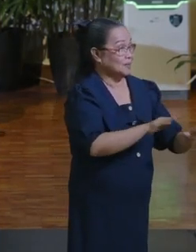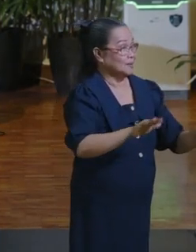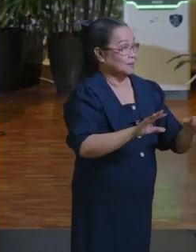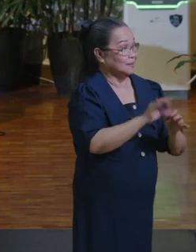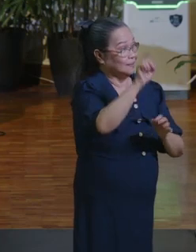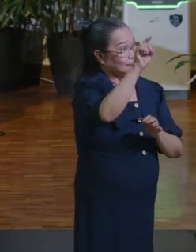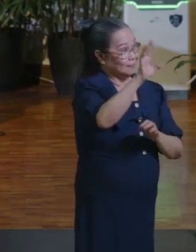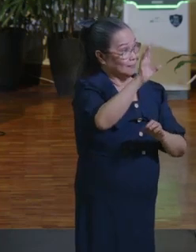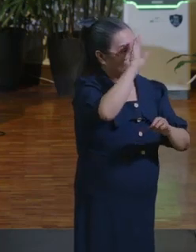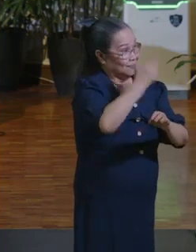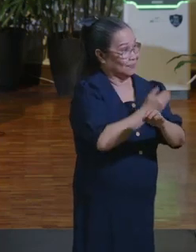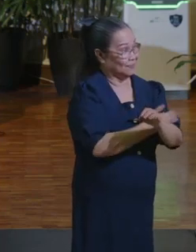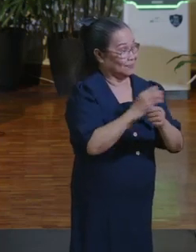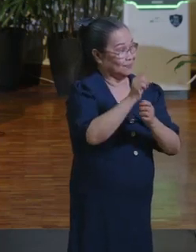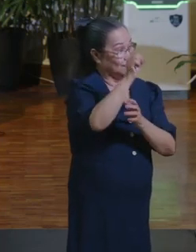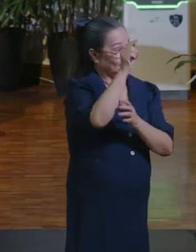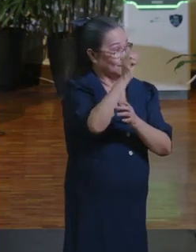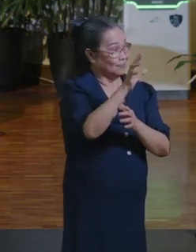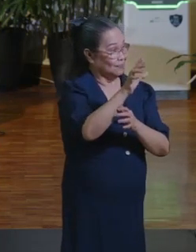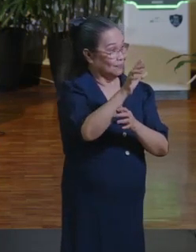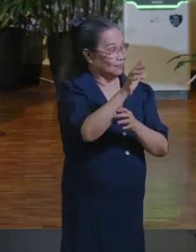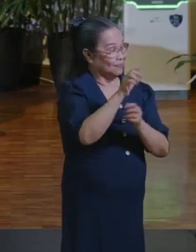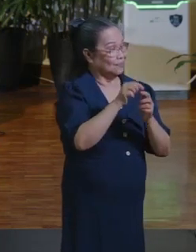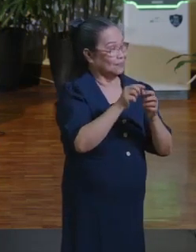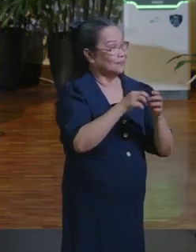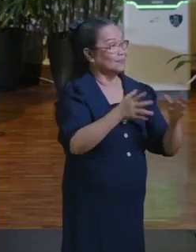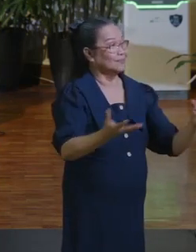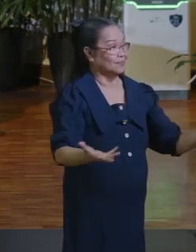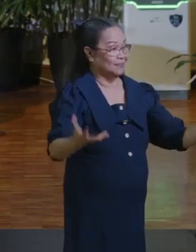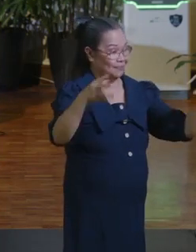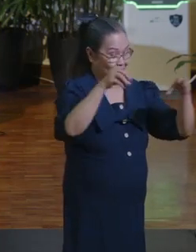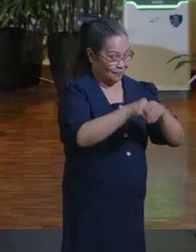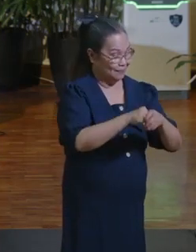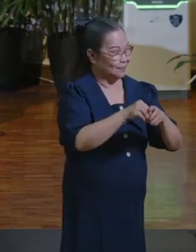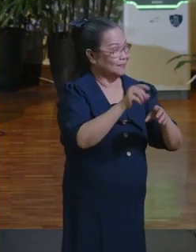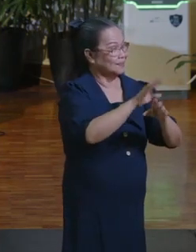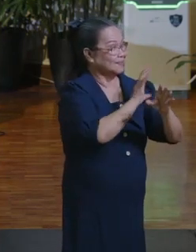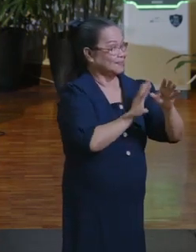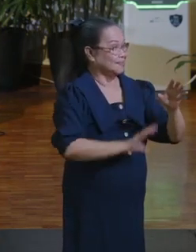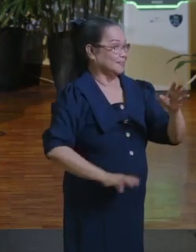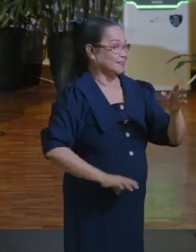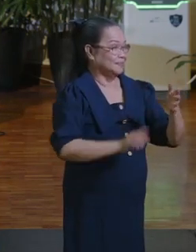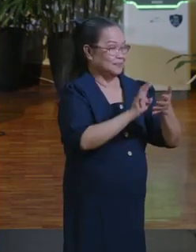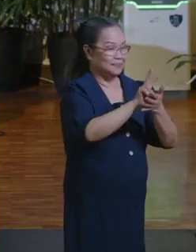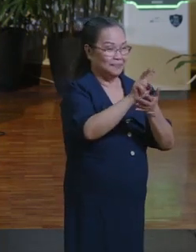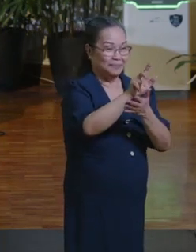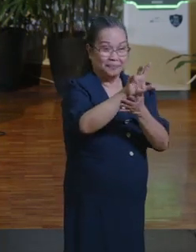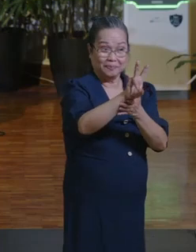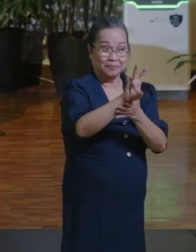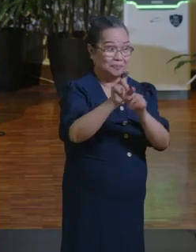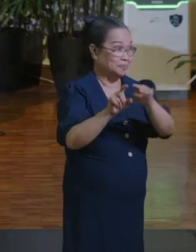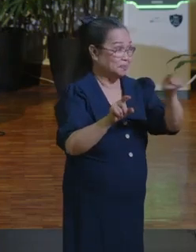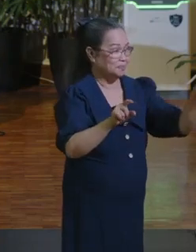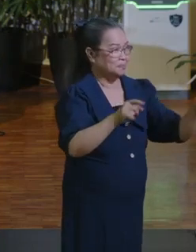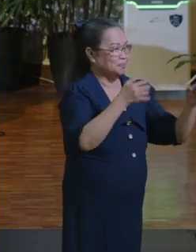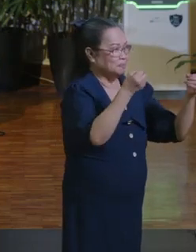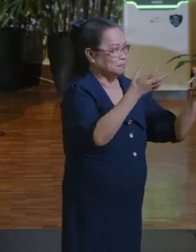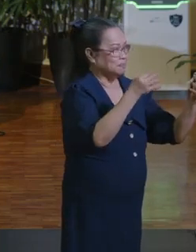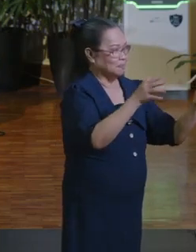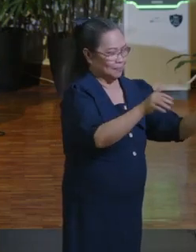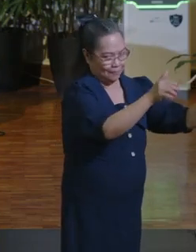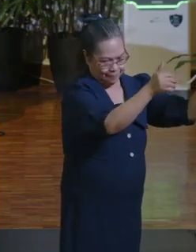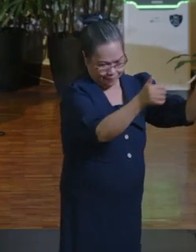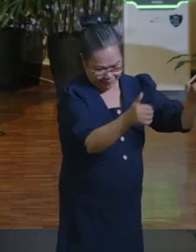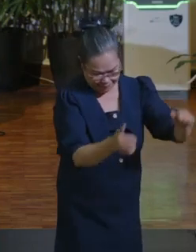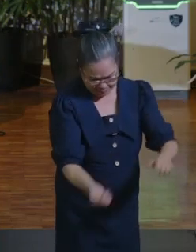All sons of God are immersed into Christ. Yun po yung susunod. Verse 27, for many of you as were